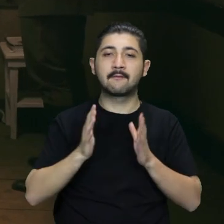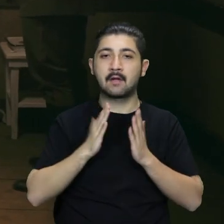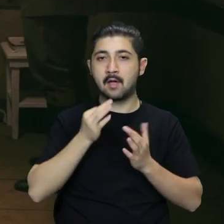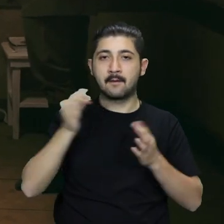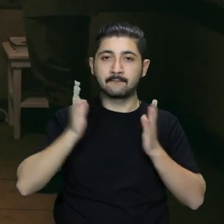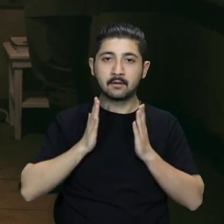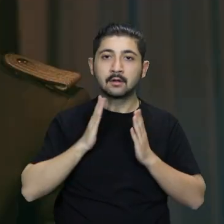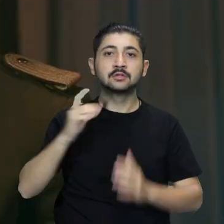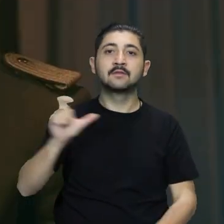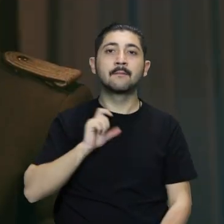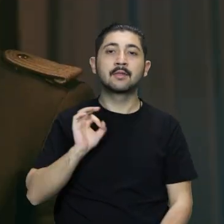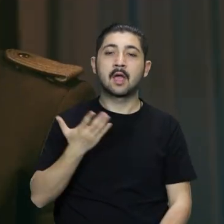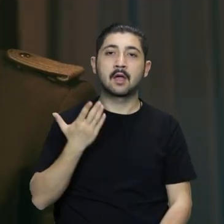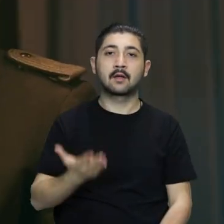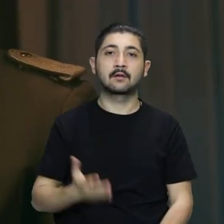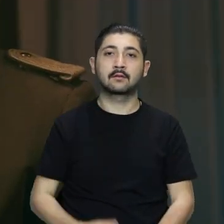Ne cevap geldi?